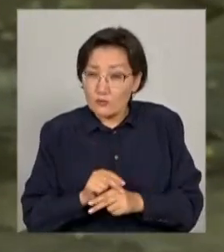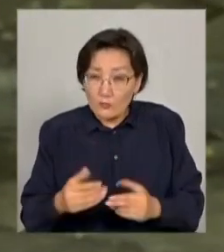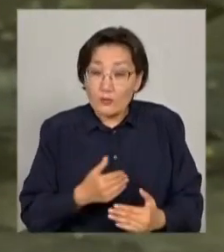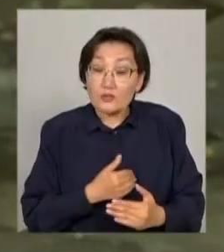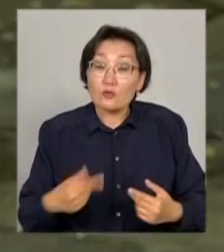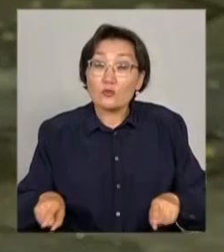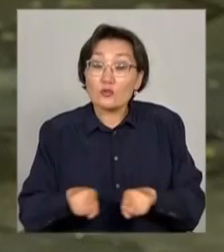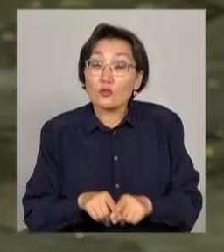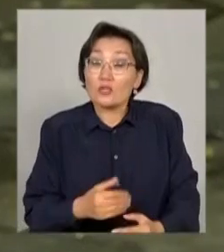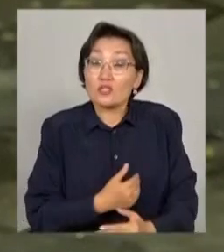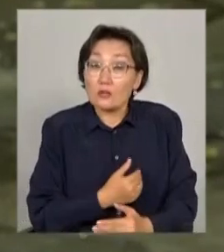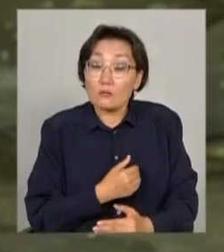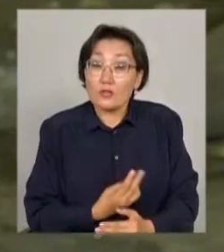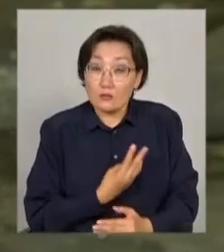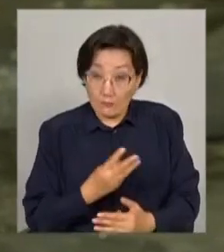Сондай ниетпен